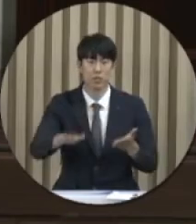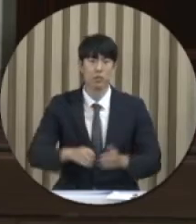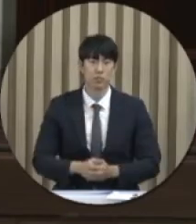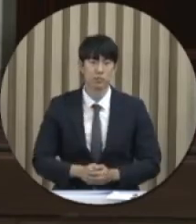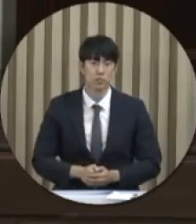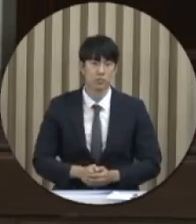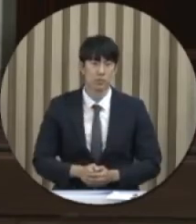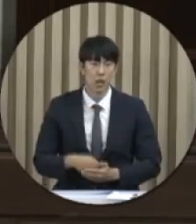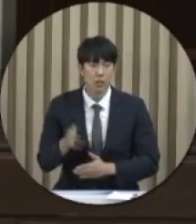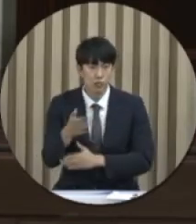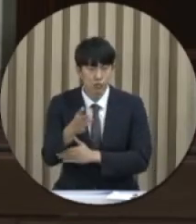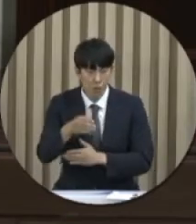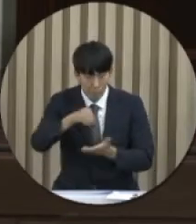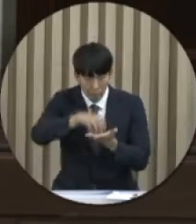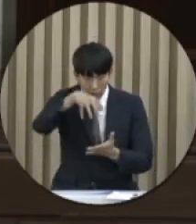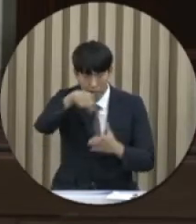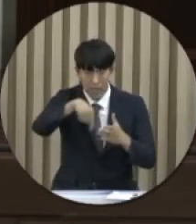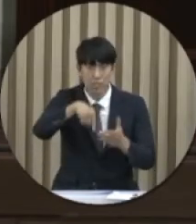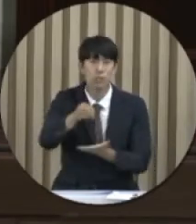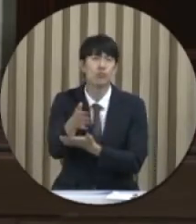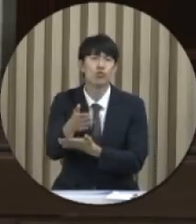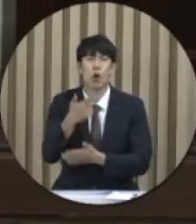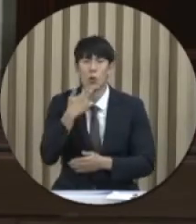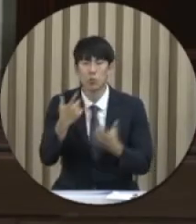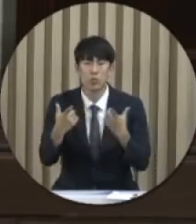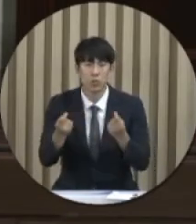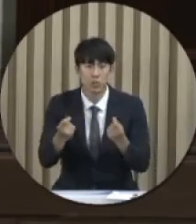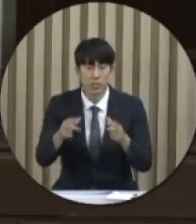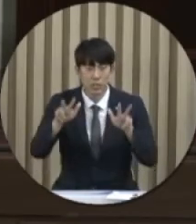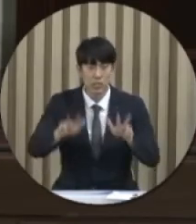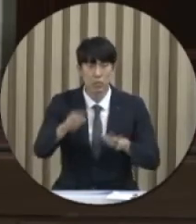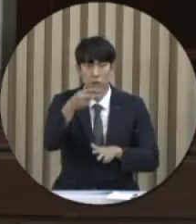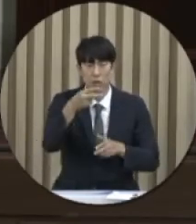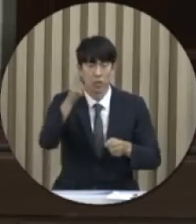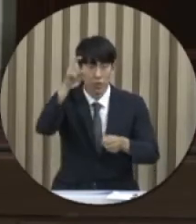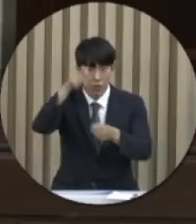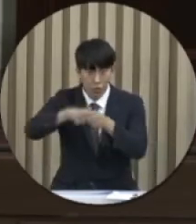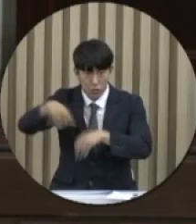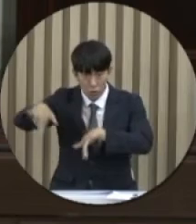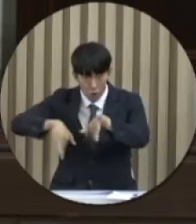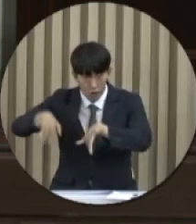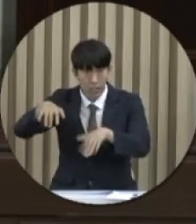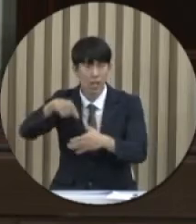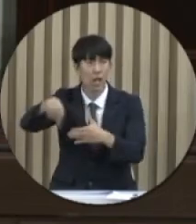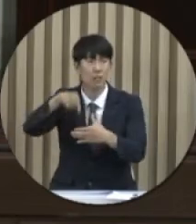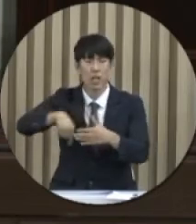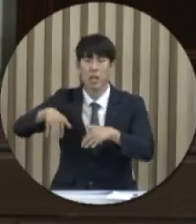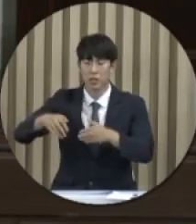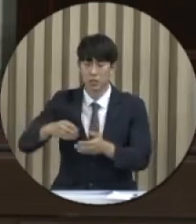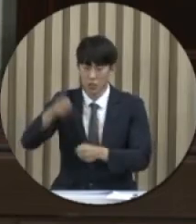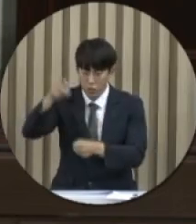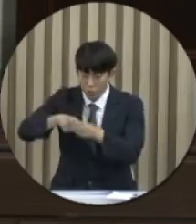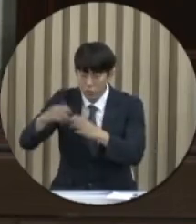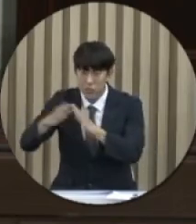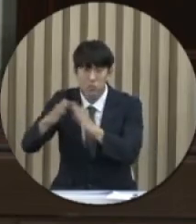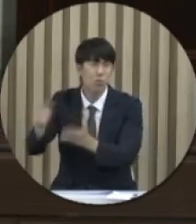붕어빵에 붕어가 없듯이 지금의 떡전거리 병점에는 떡집을 찾아보기 쉽지 않습니다.